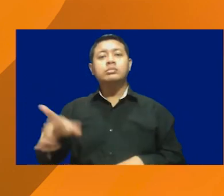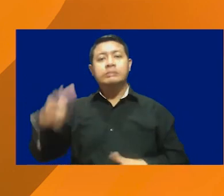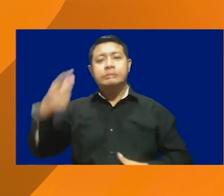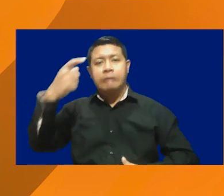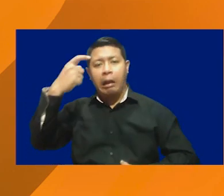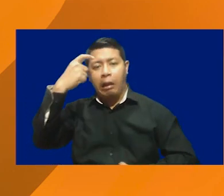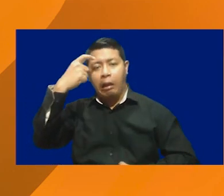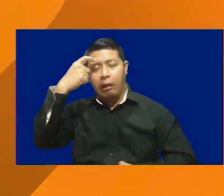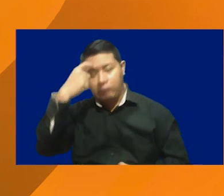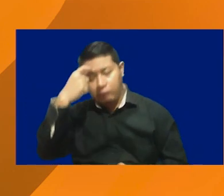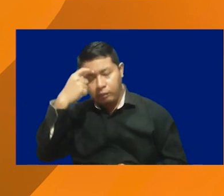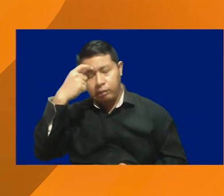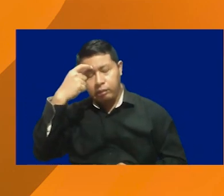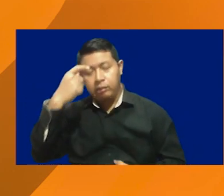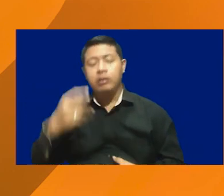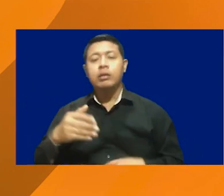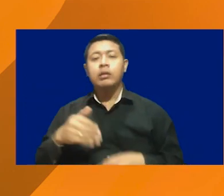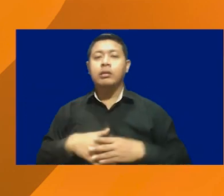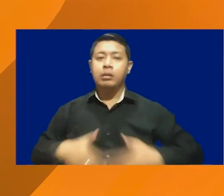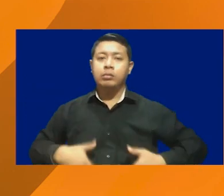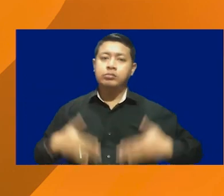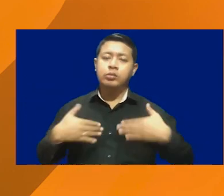akan mengakibatkan penyakit